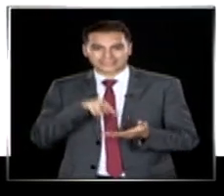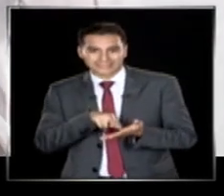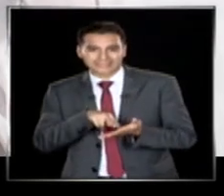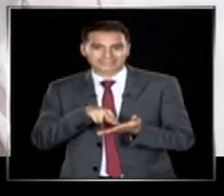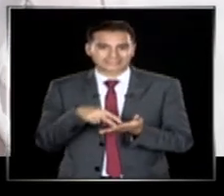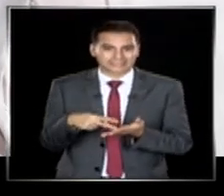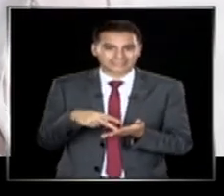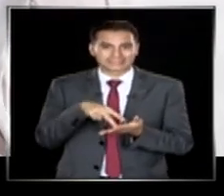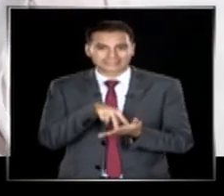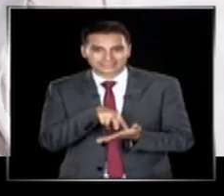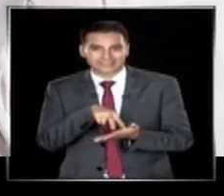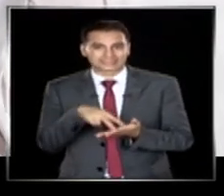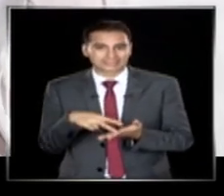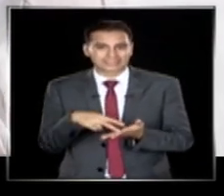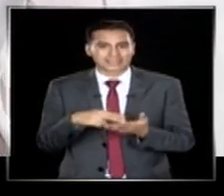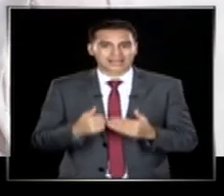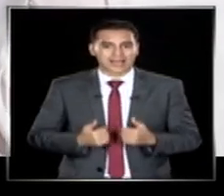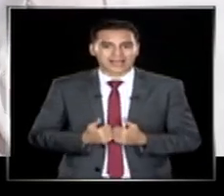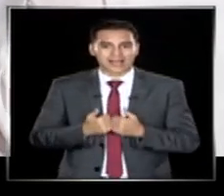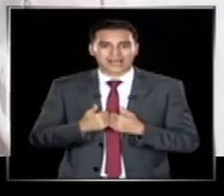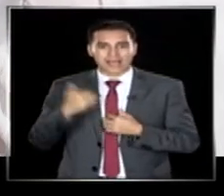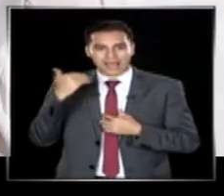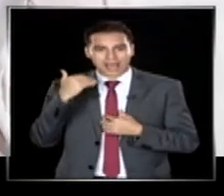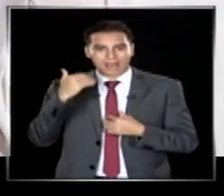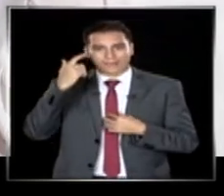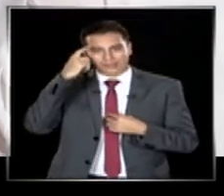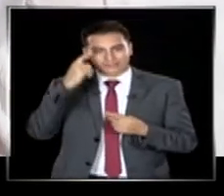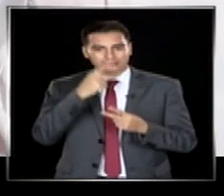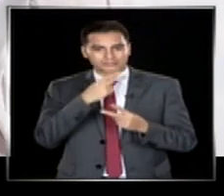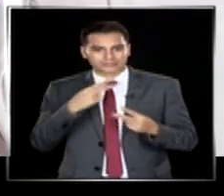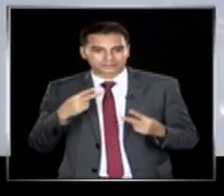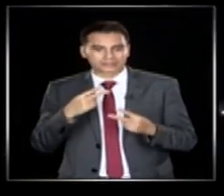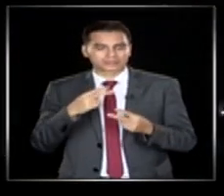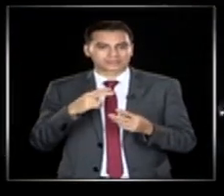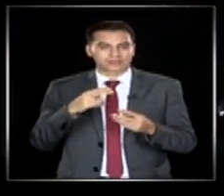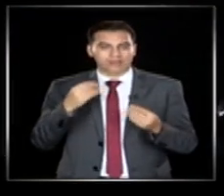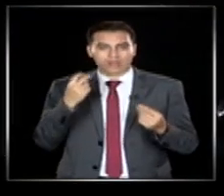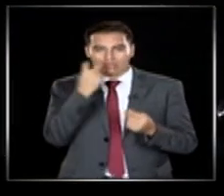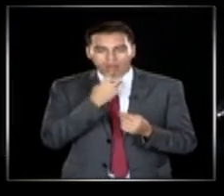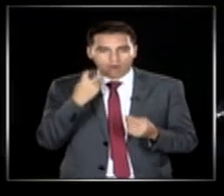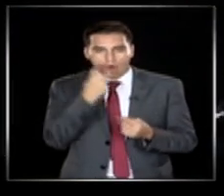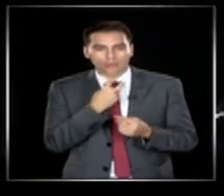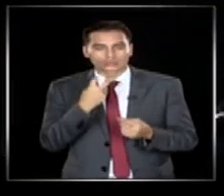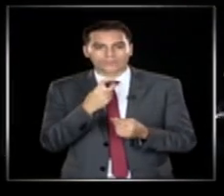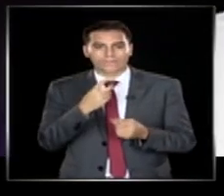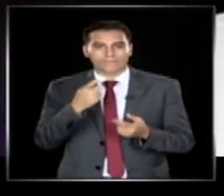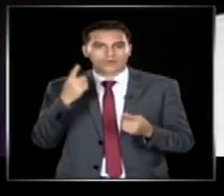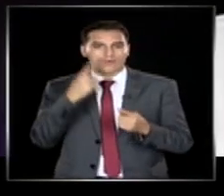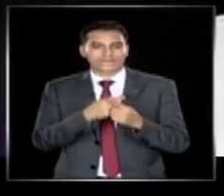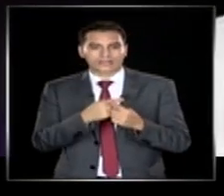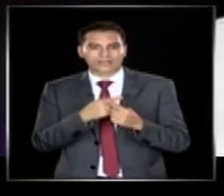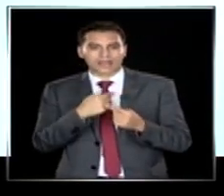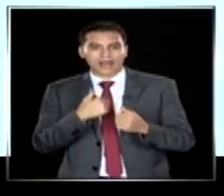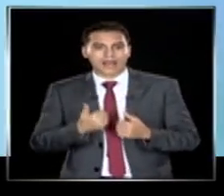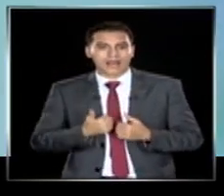المسلحة، بعمل جلسة اسمها جلسة شاملة، علاج طبيعي، تخاطب، تنمية مهارات، علاج مائي. استمر الوضع ده لمدة 5 سنين وأنا في